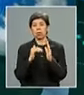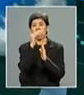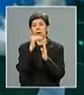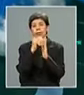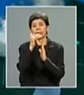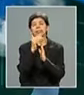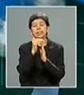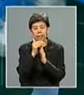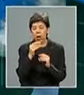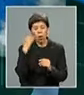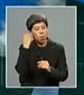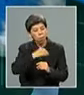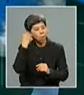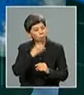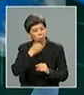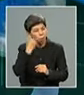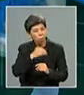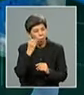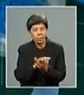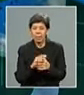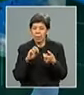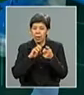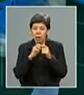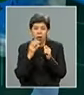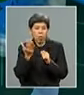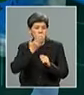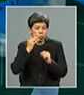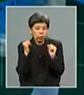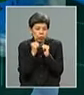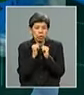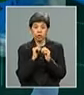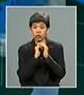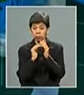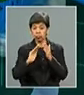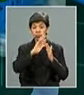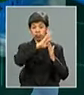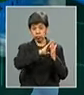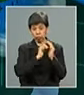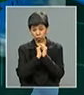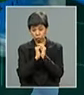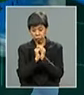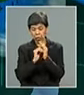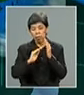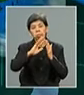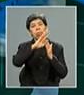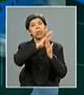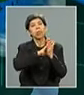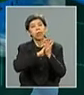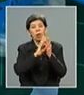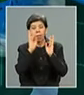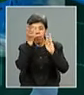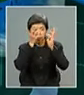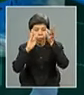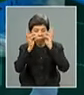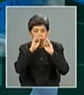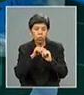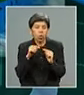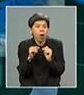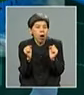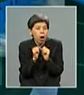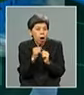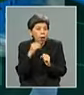ะวันตกที่เจอกับอิทธิพลของความกดอากาศสูงหรือมวลอากาศเย็นจากจีนซึ่งเป็นอากาศหนักเข้ากดทับหมอกมลพิษต่างๆในช่วงหน้าหนาวไว้อ